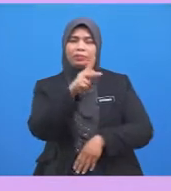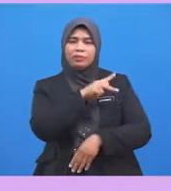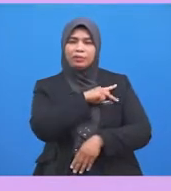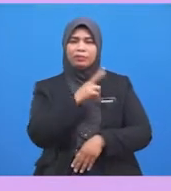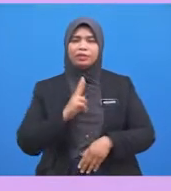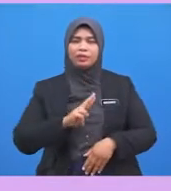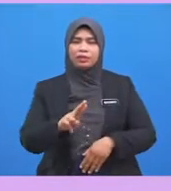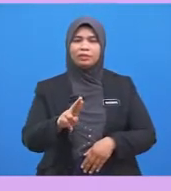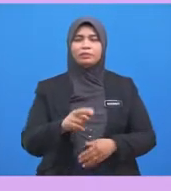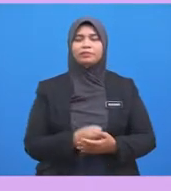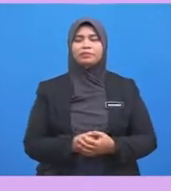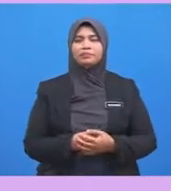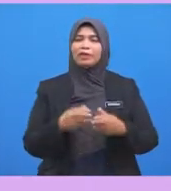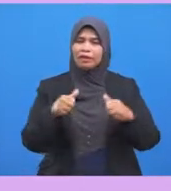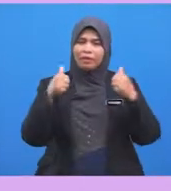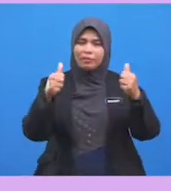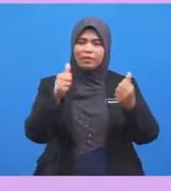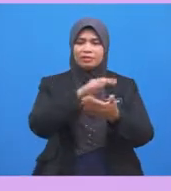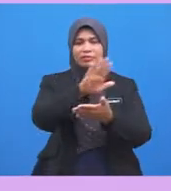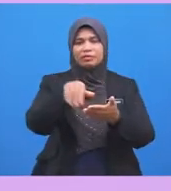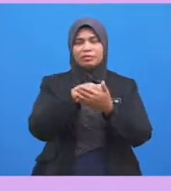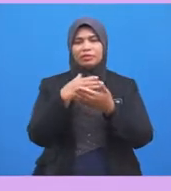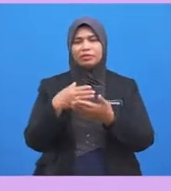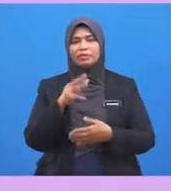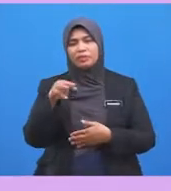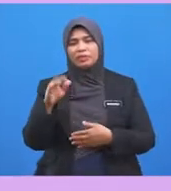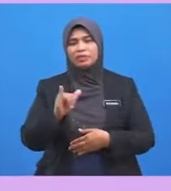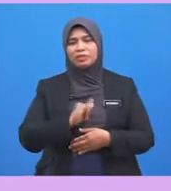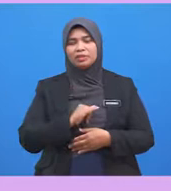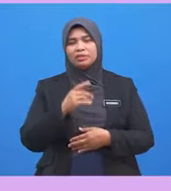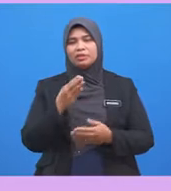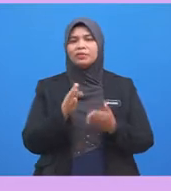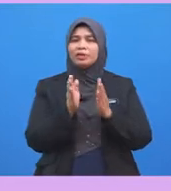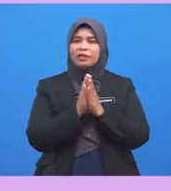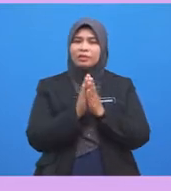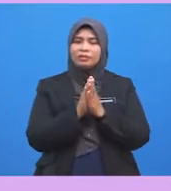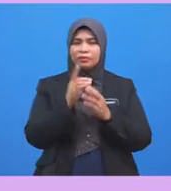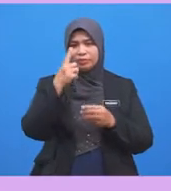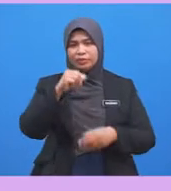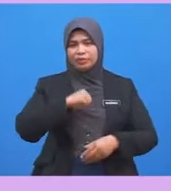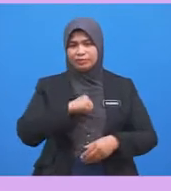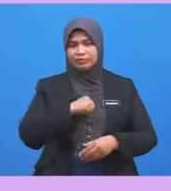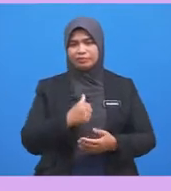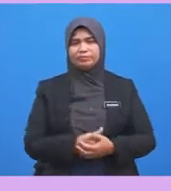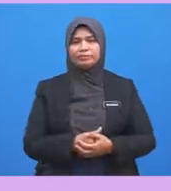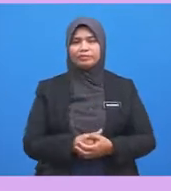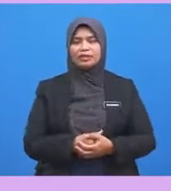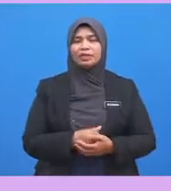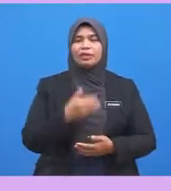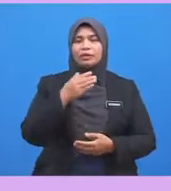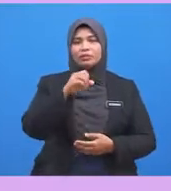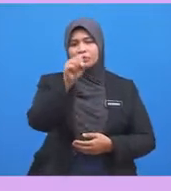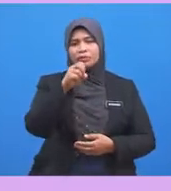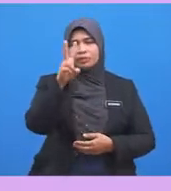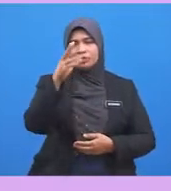agama. Hebat semua anak murid saya. Bagi tepukan untuk diri kamu. Soalan kedua,